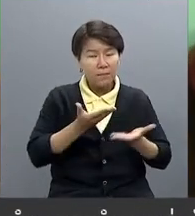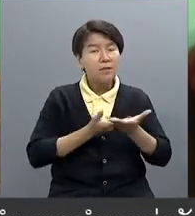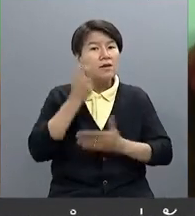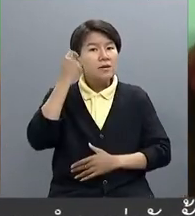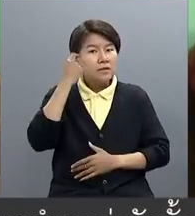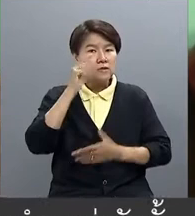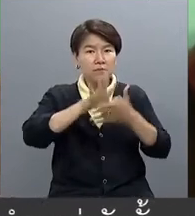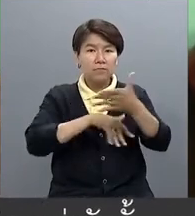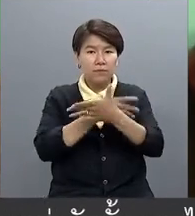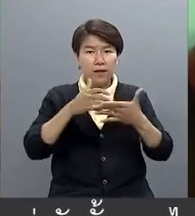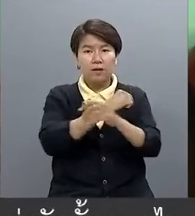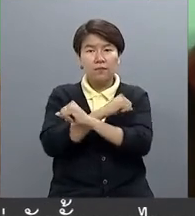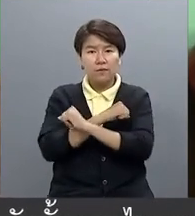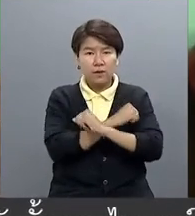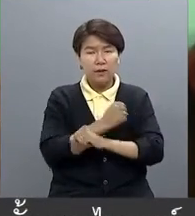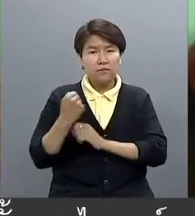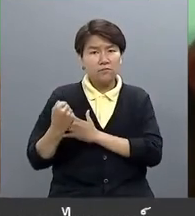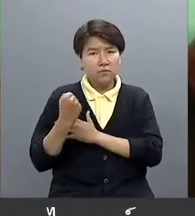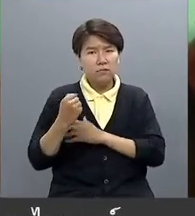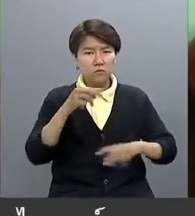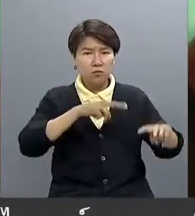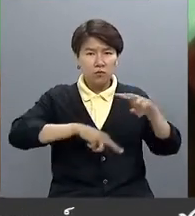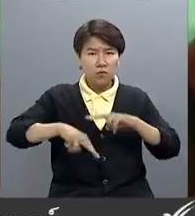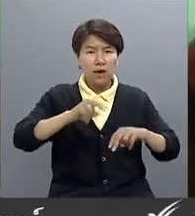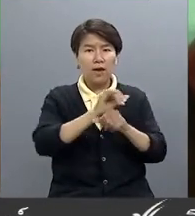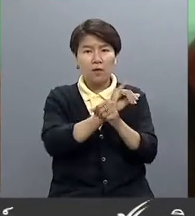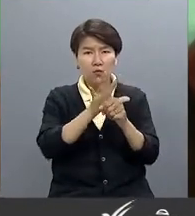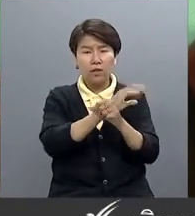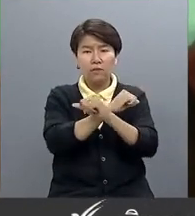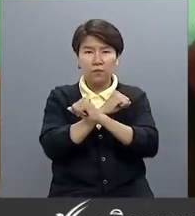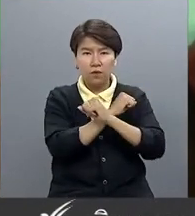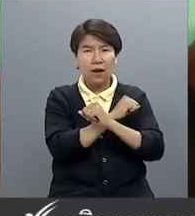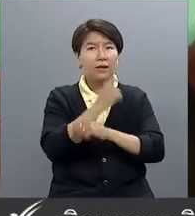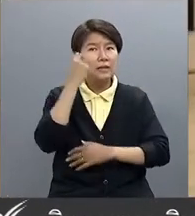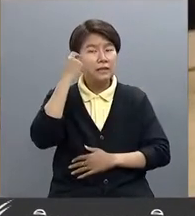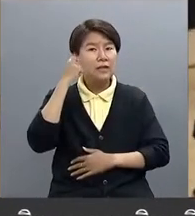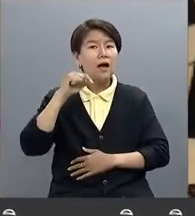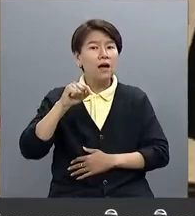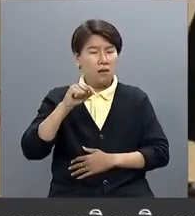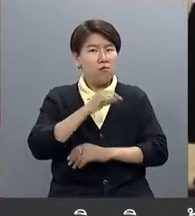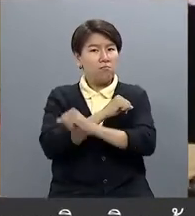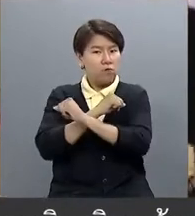ข้นมากกว่าพื้นที่อื่นอย่างไรที่จะเปิดให้นักเรียนมาเรียน 100%